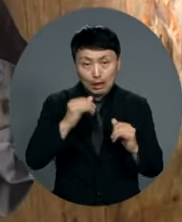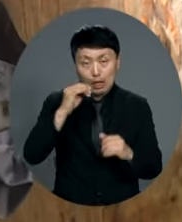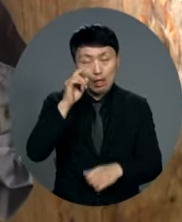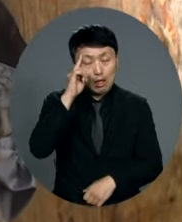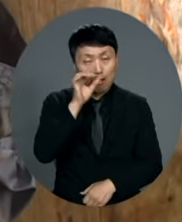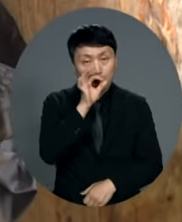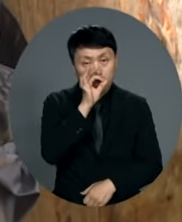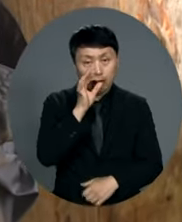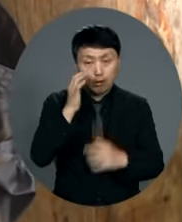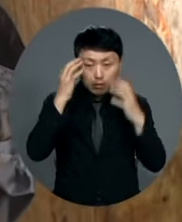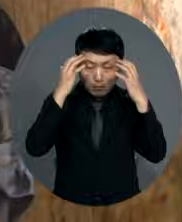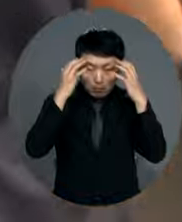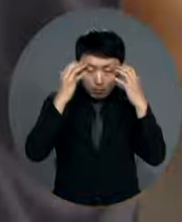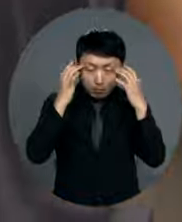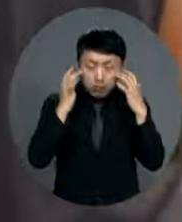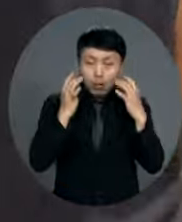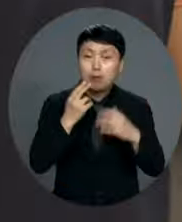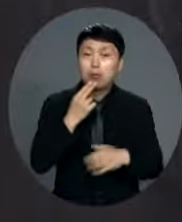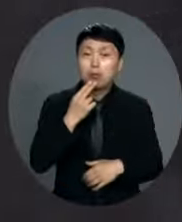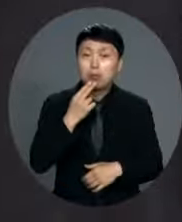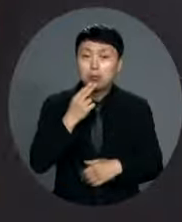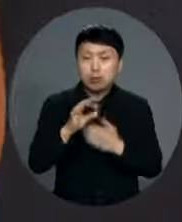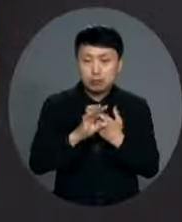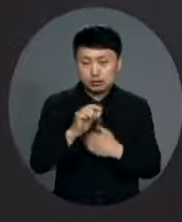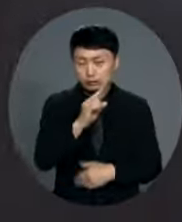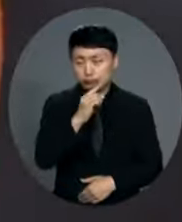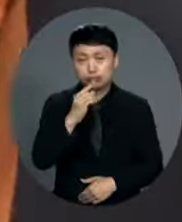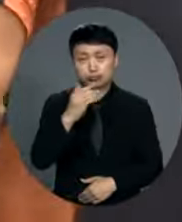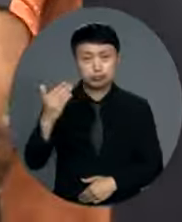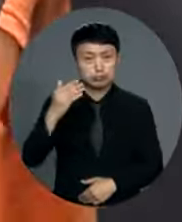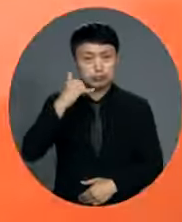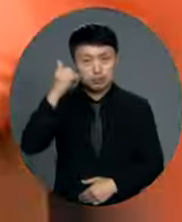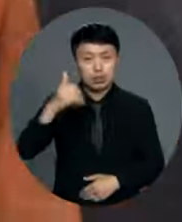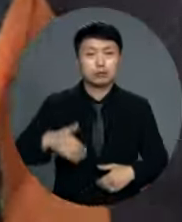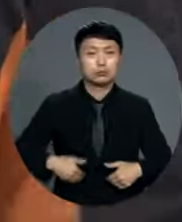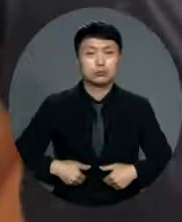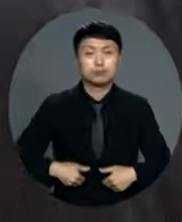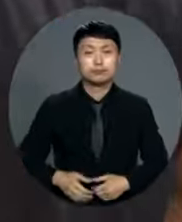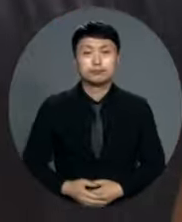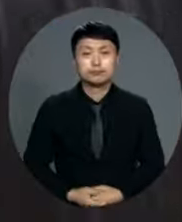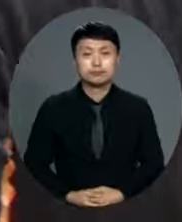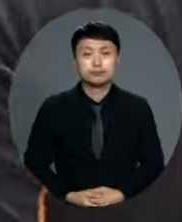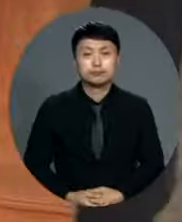땀을 흘리지 않는다면 119에 먼저 신고를 해야 합니다. MBC 뉴스 변혜주입니다.